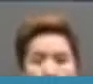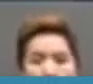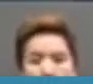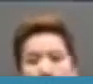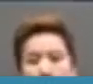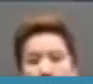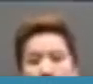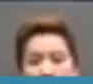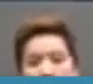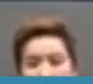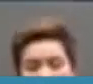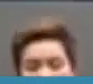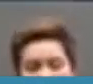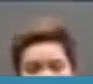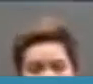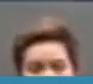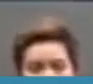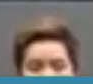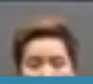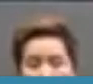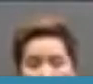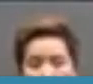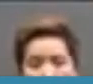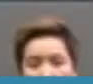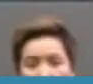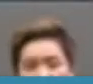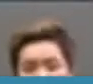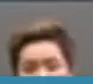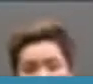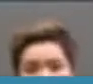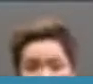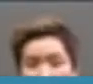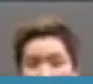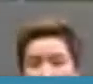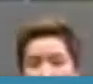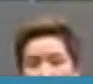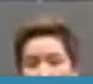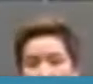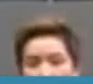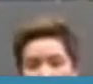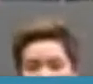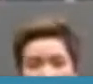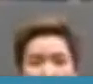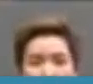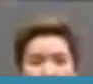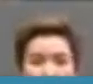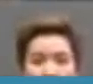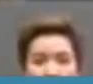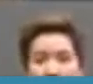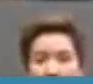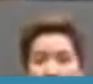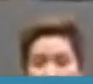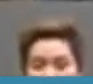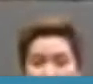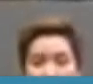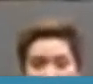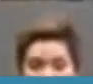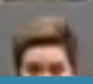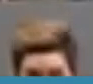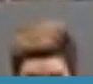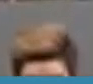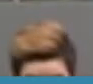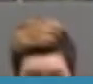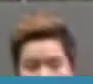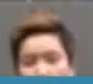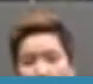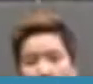ารถไฟรางคู่เนี่ยตอนนี้อยู่ในระหว่างการก่อสร้าง ทางนี้นายกรัฐมนตรีได้โพสต์เฟซบุ๊กส่วนตัวขอบคุณพี่น้องประชาชนที่มาต้อนรับ